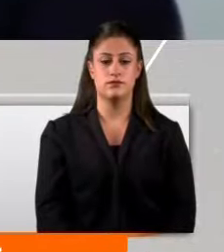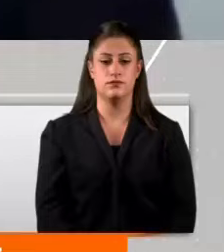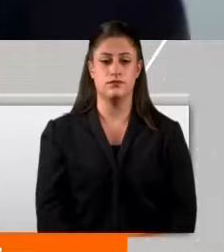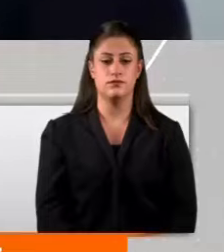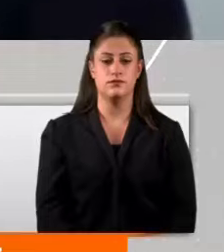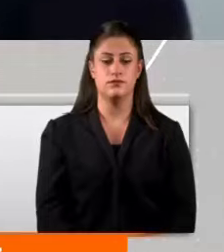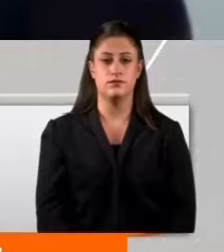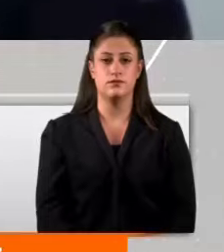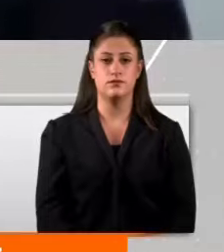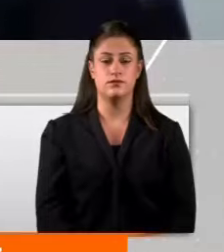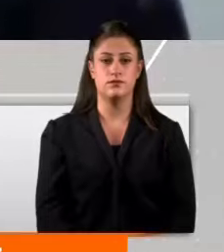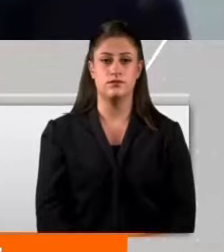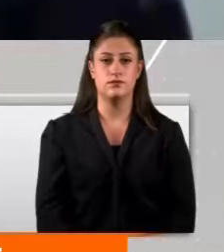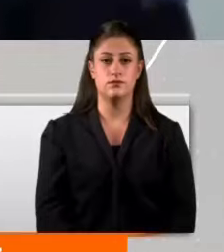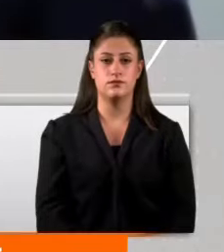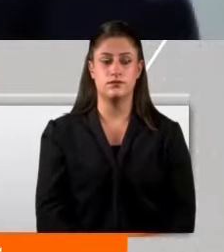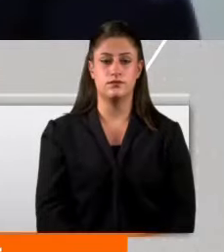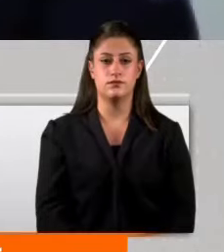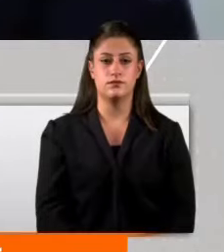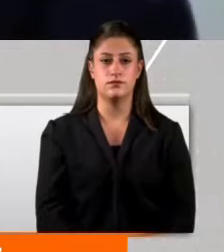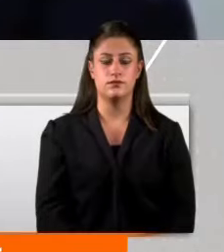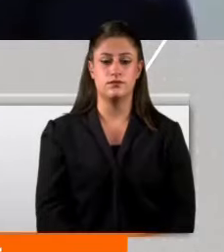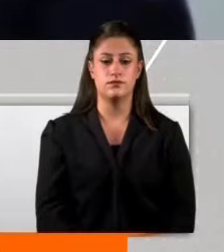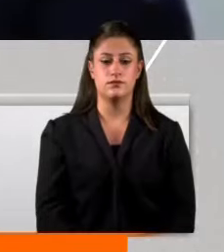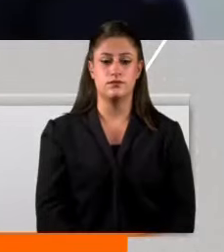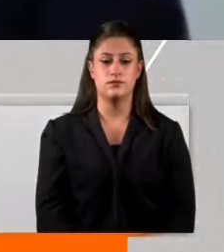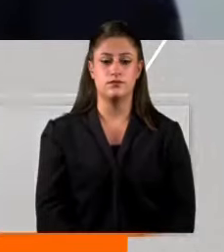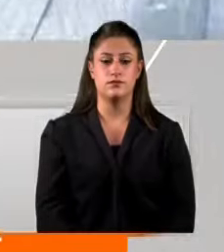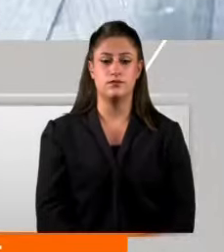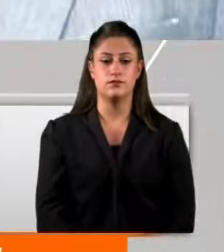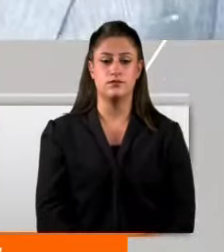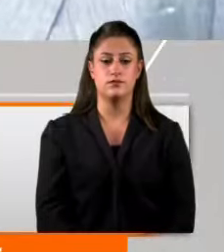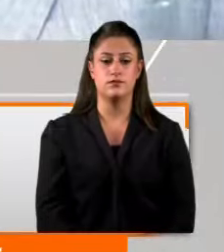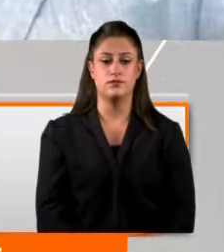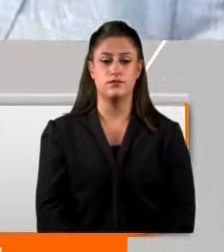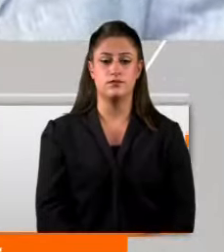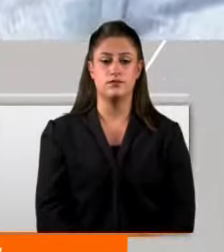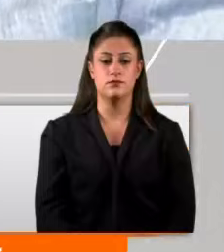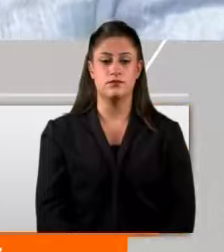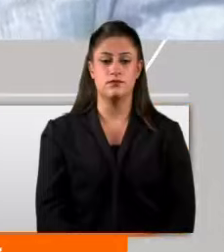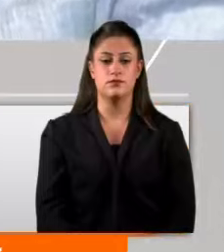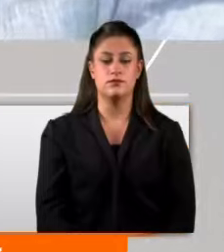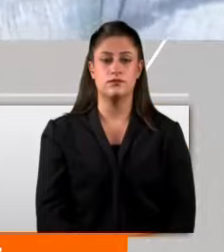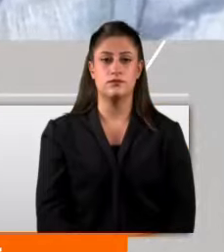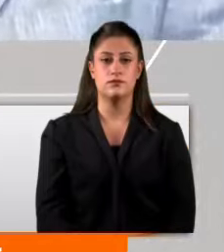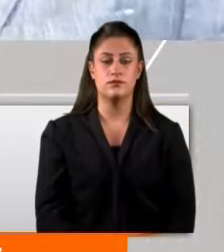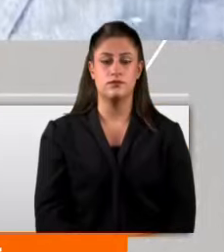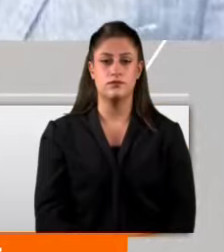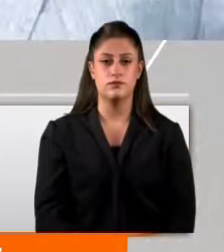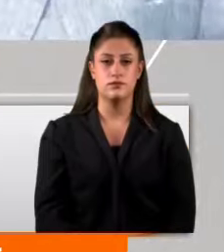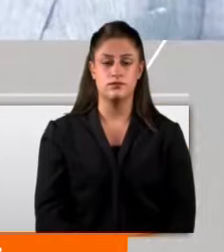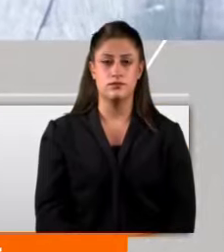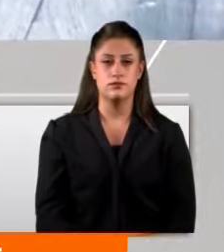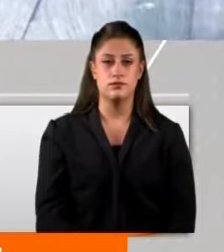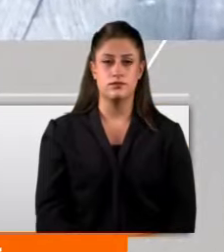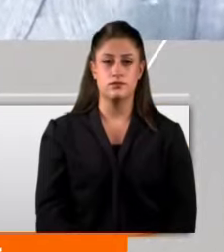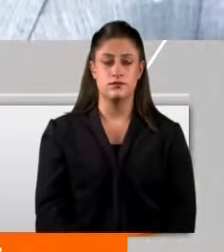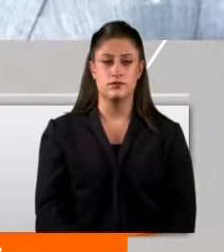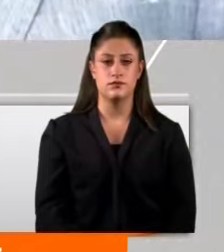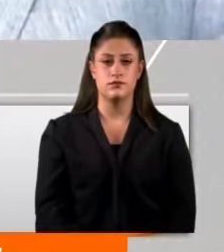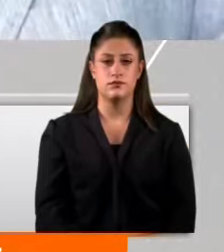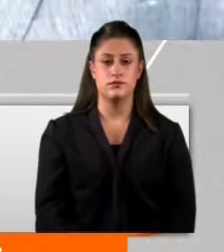öne çıkıyor ödediğiniz prim miktarı ödediğiniz süre ve yaş sade Dünya standartlarına uygun çalışmayı